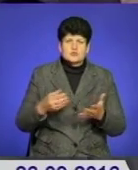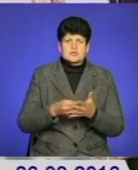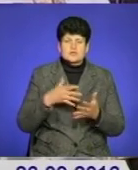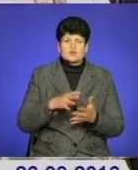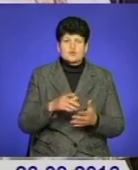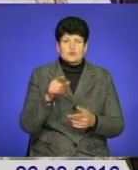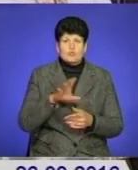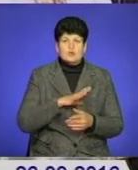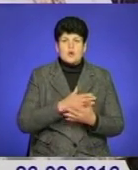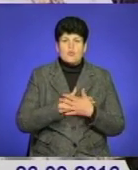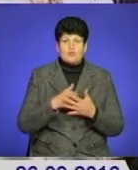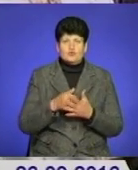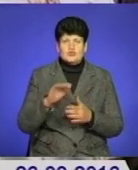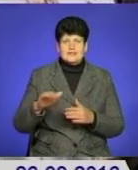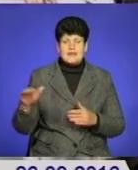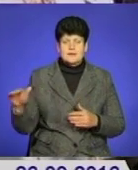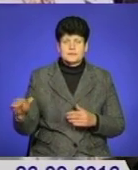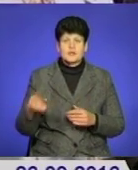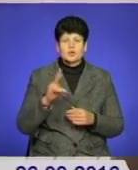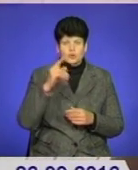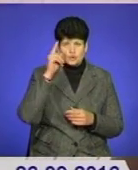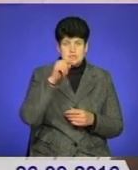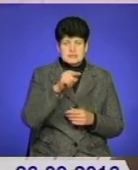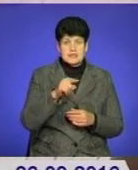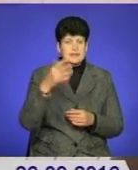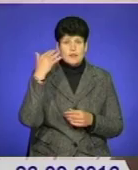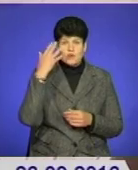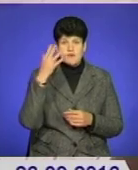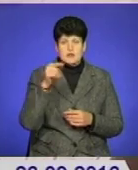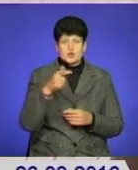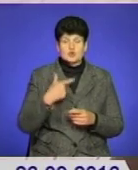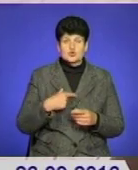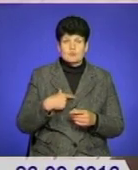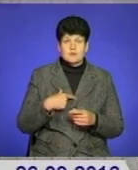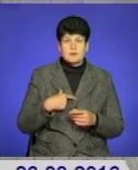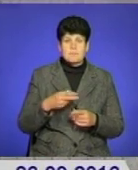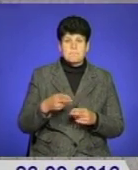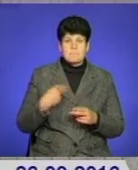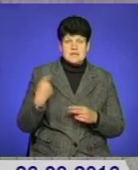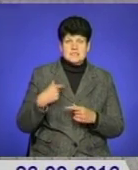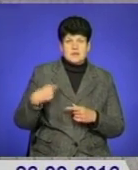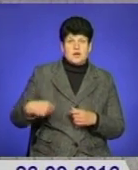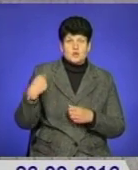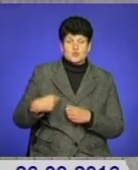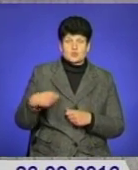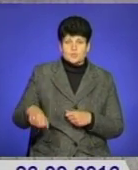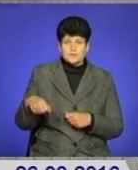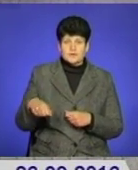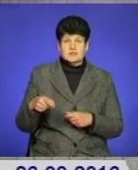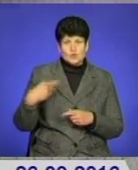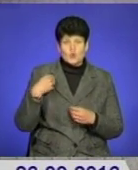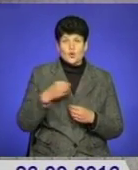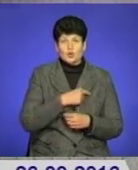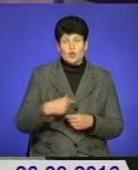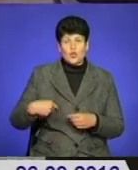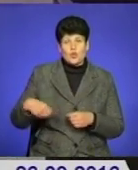дітей. Той, хто знав Ігоря Герету, не уявляє його постаті без коричневого портфеля. Ось і на пам'ятникові з тією ж торбою іде